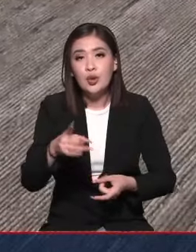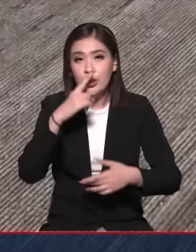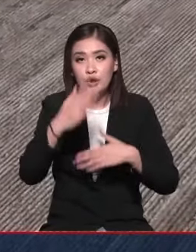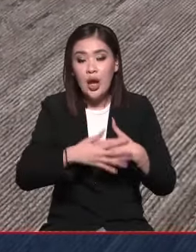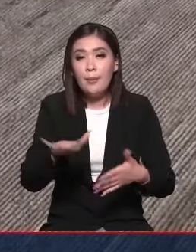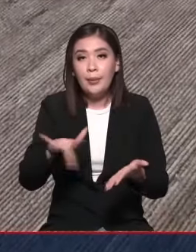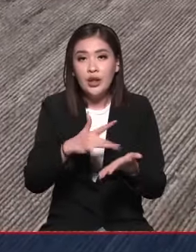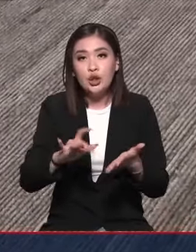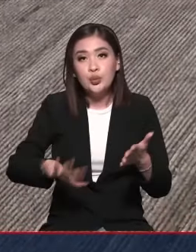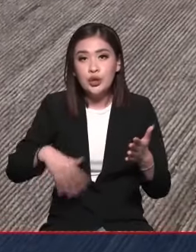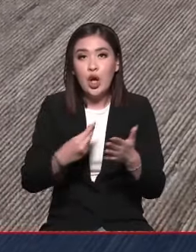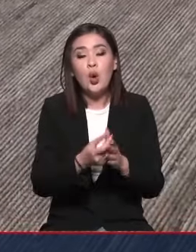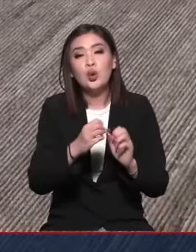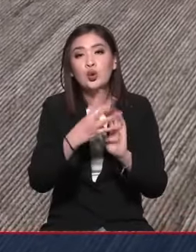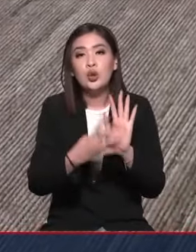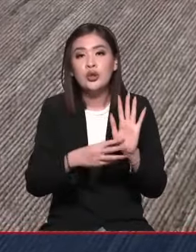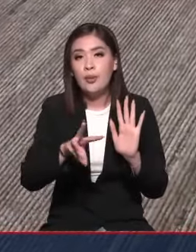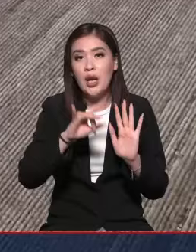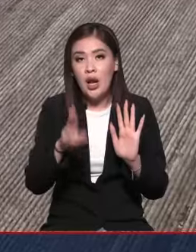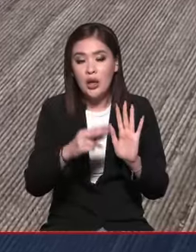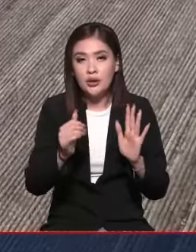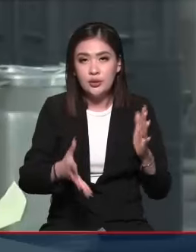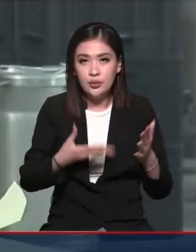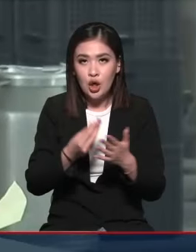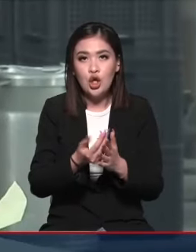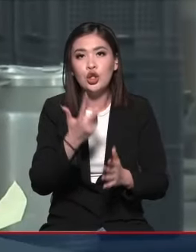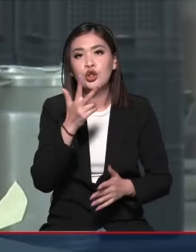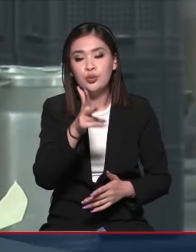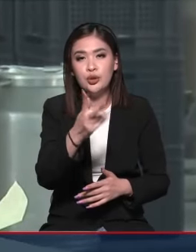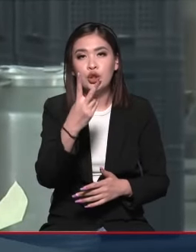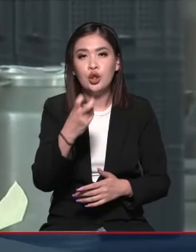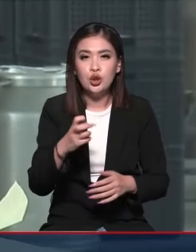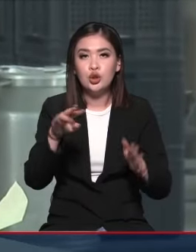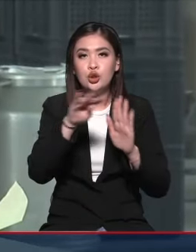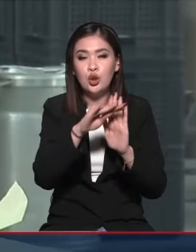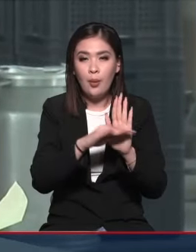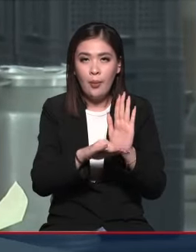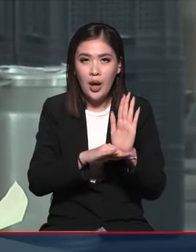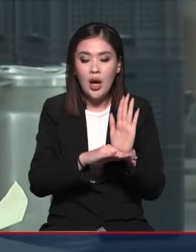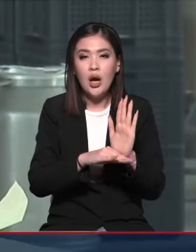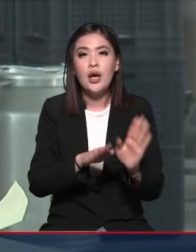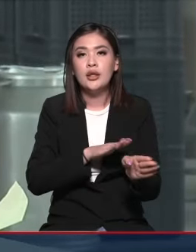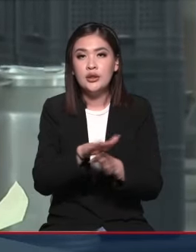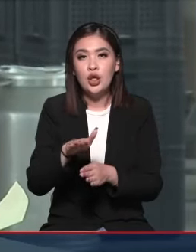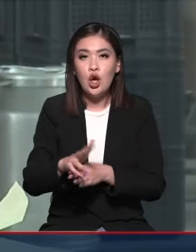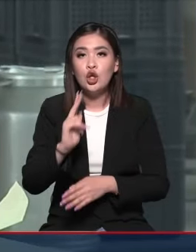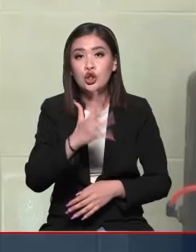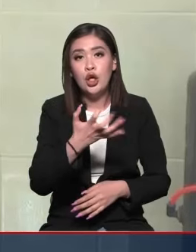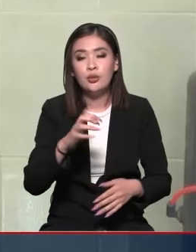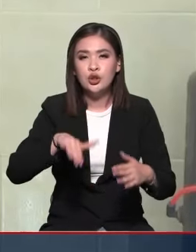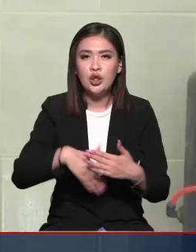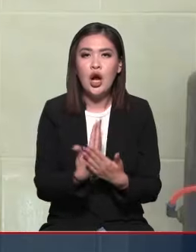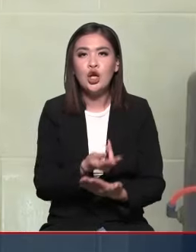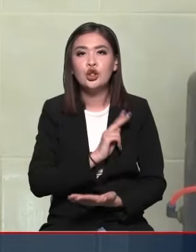бюджеттен 19,8 миллиард теңге бөлініп, 3200-ден астам жоба қаржыландырылған. 3,5 мыңға жуық жаңа